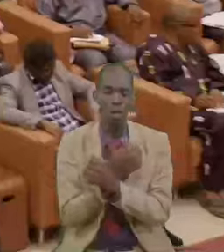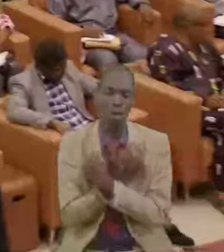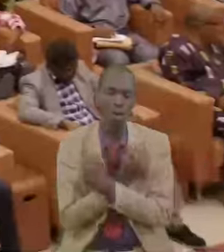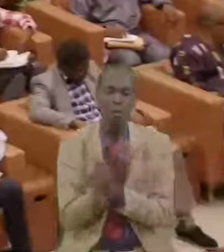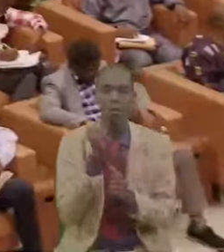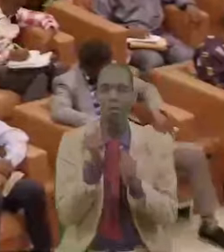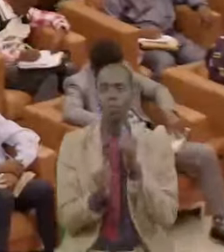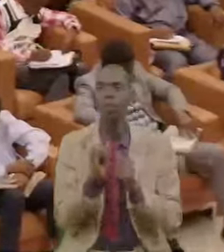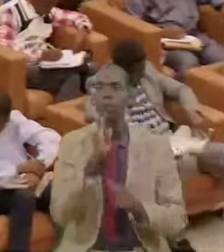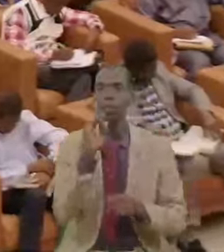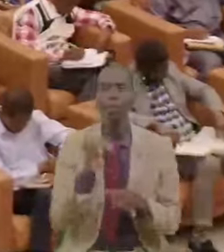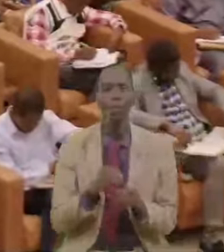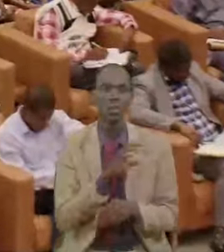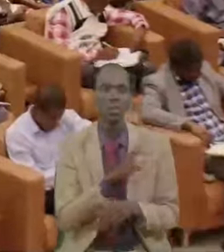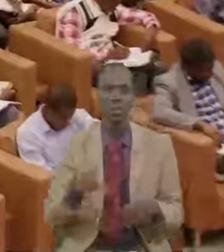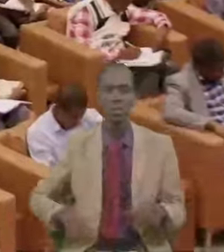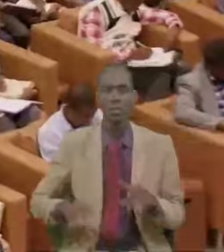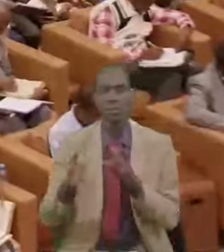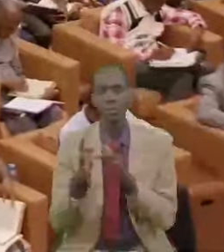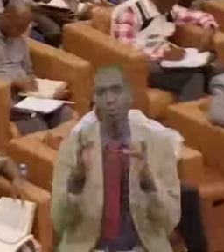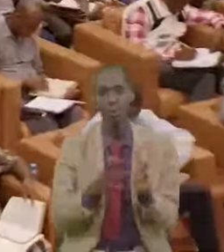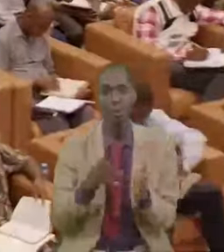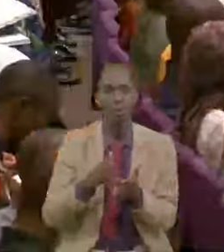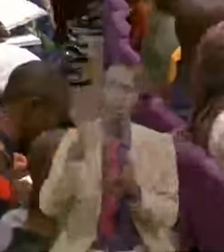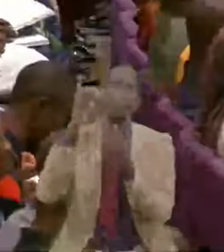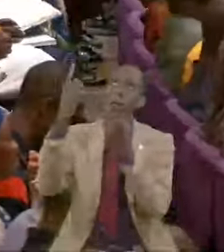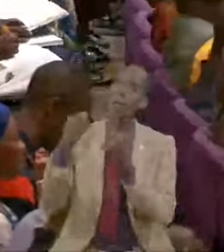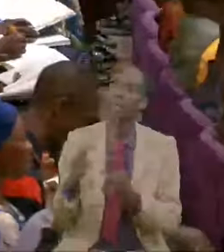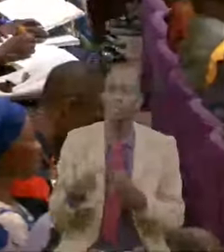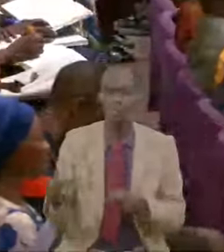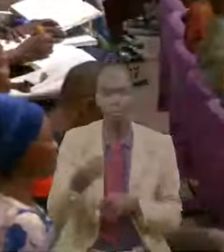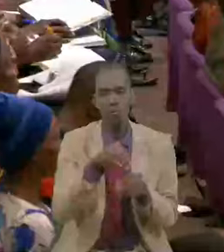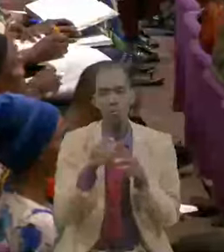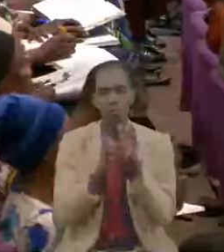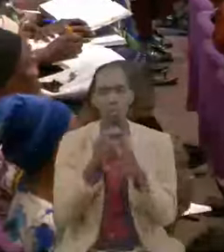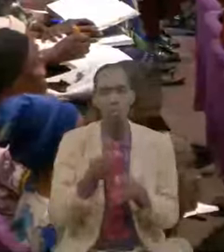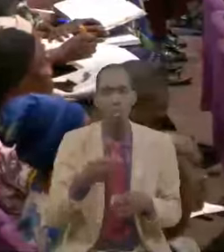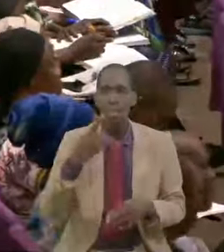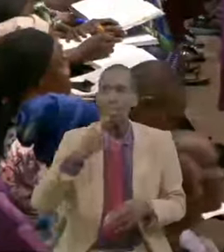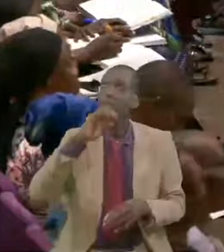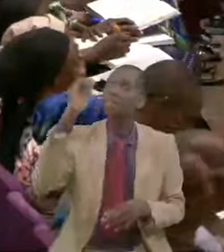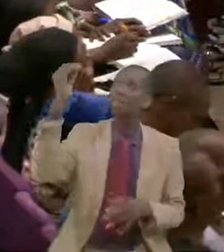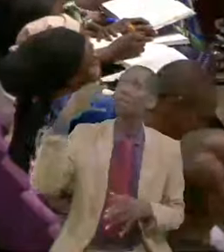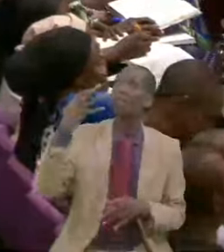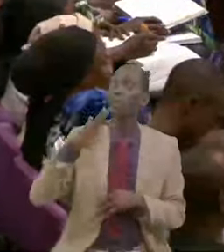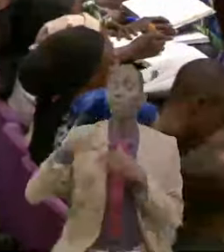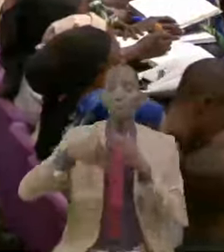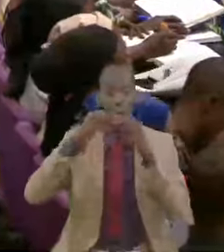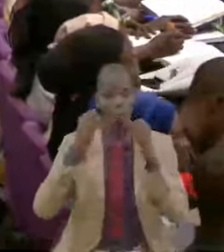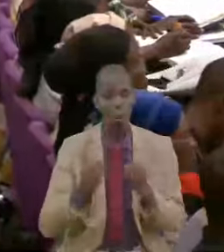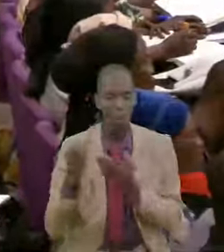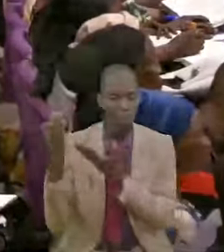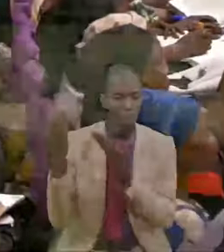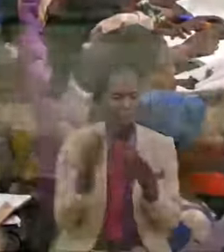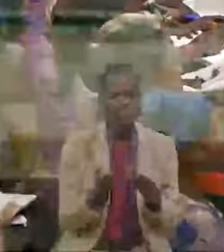qui est en Jésus-Christ. Cela viendra à vous. La grâce du Tout-Puissant apporte